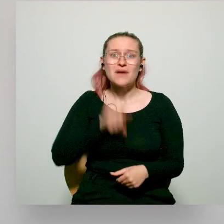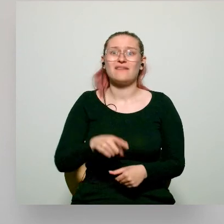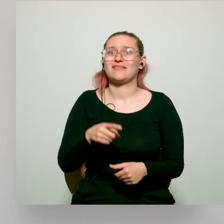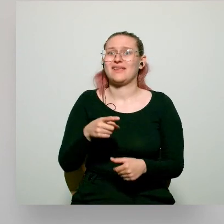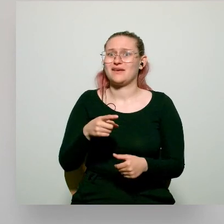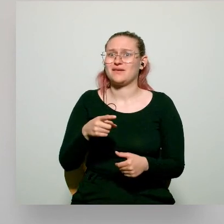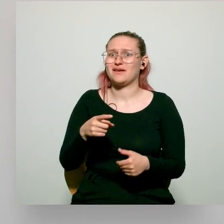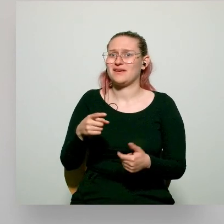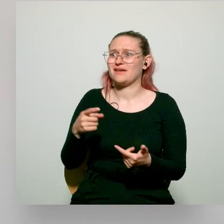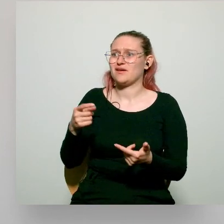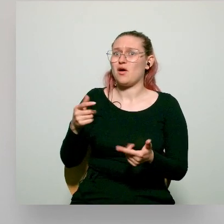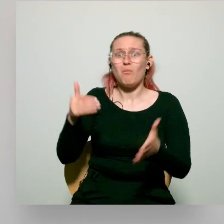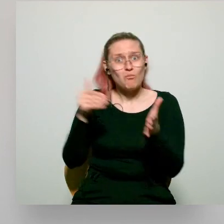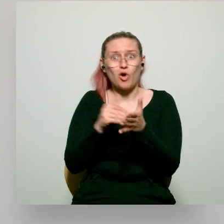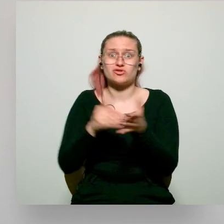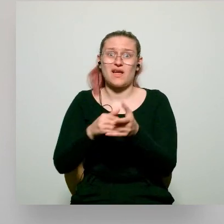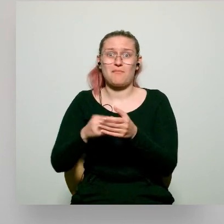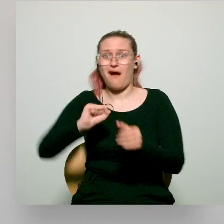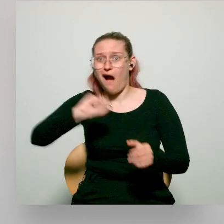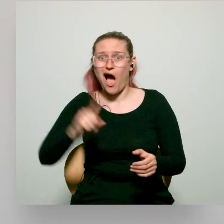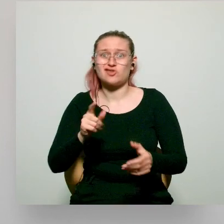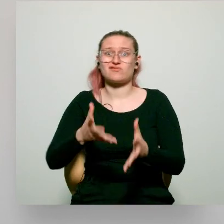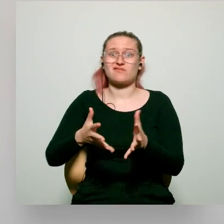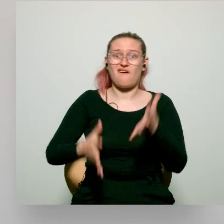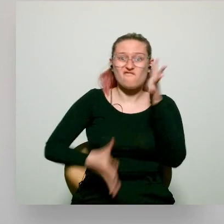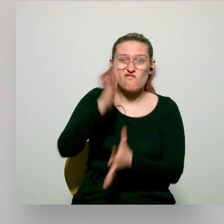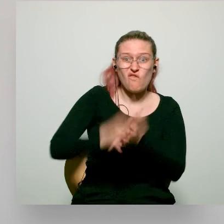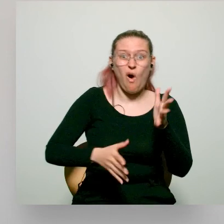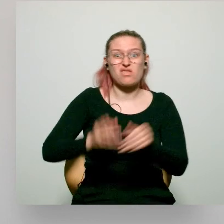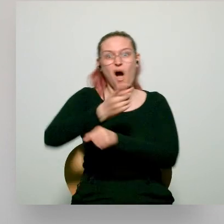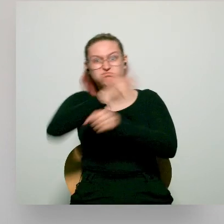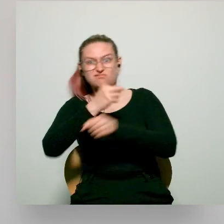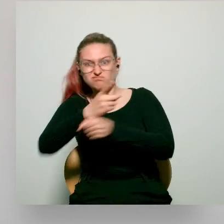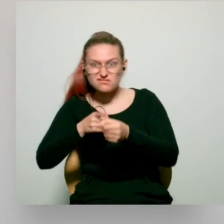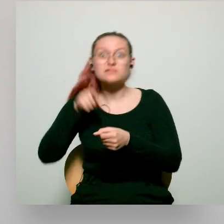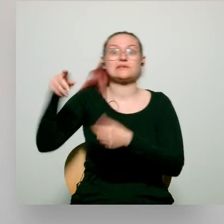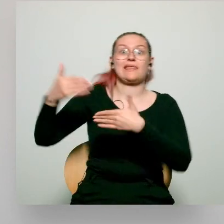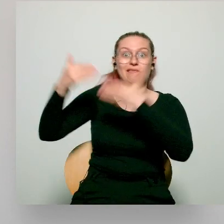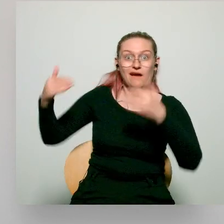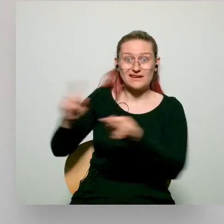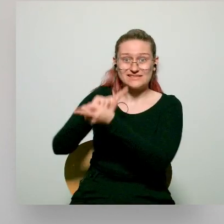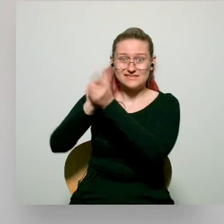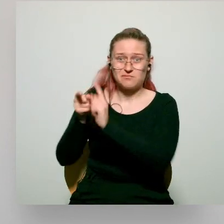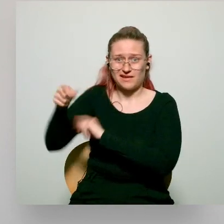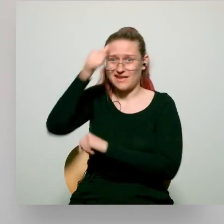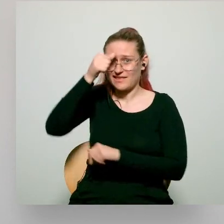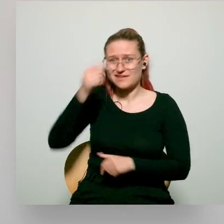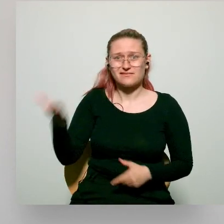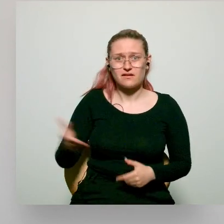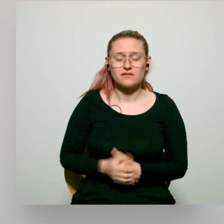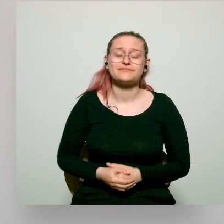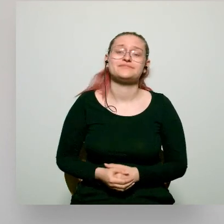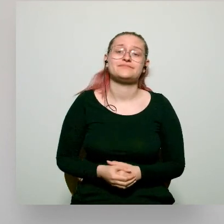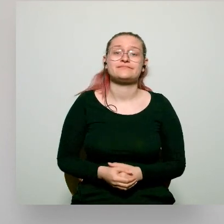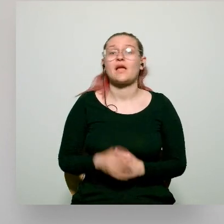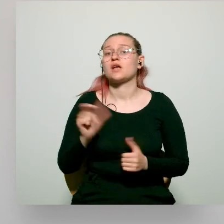teatr zreflektował się i zmienił swą nazwę, co natomiast będzie w dalszym ciągu się działo.